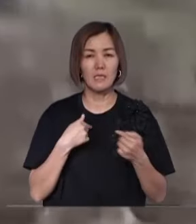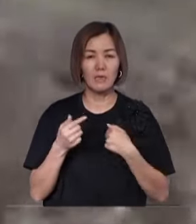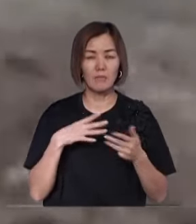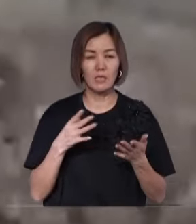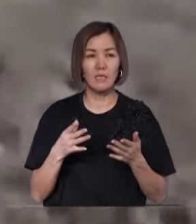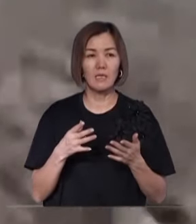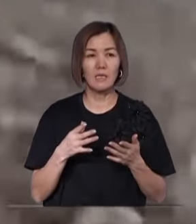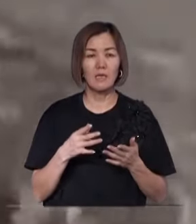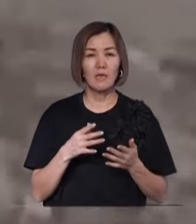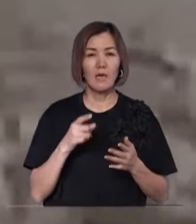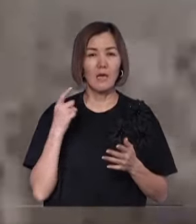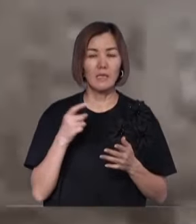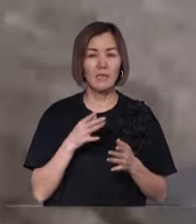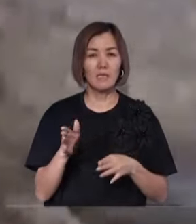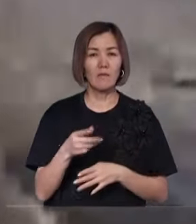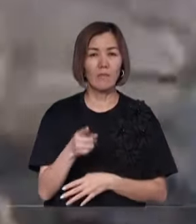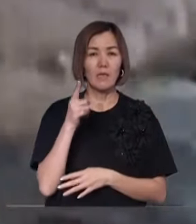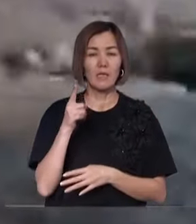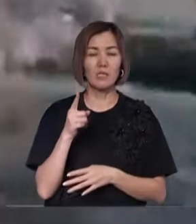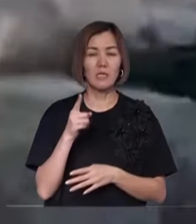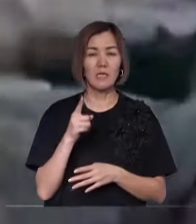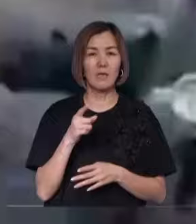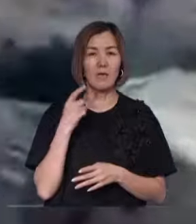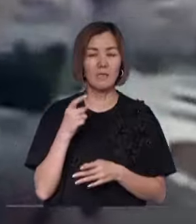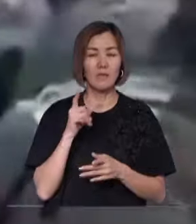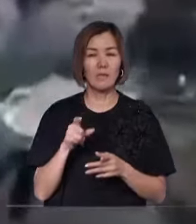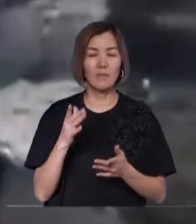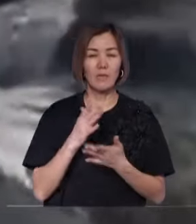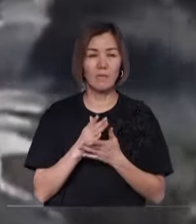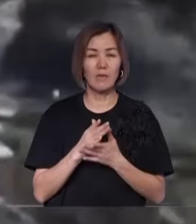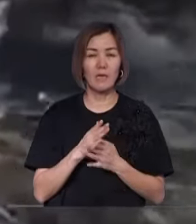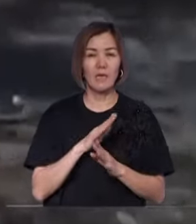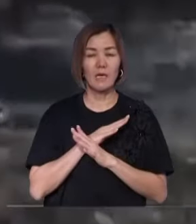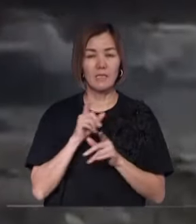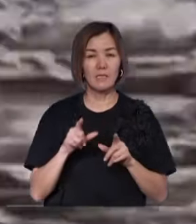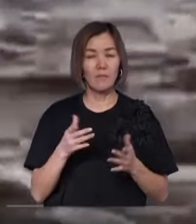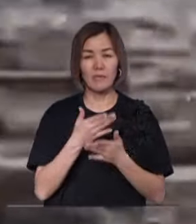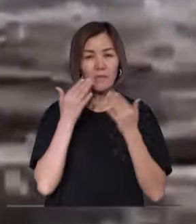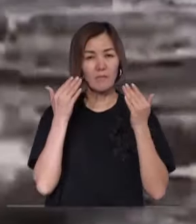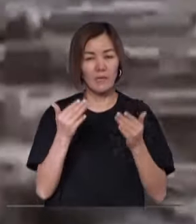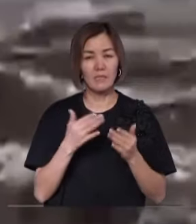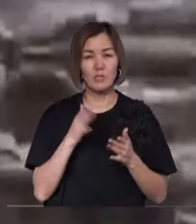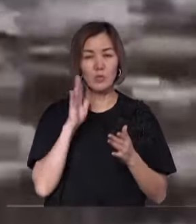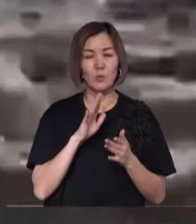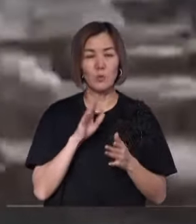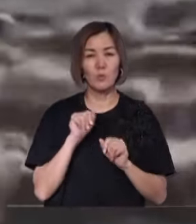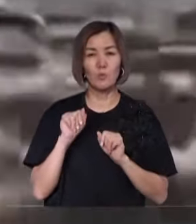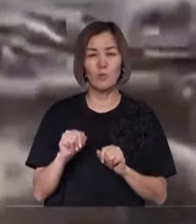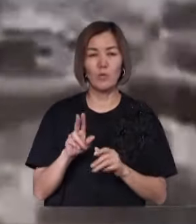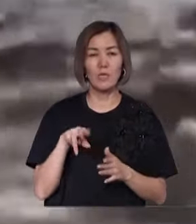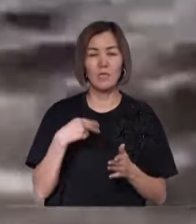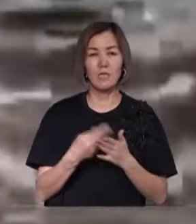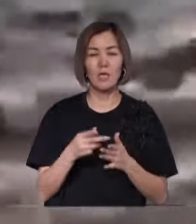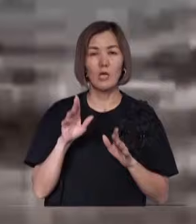Олардың арасында фермерлер, балықшылар мен күріш өсірушілері бар. Қаза тапқандар туралы мәлімет түскен жоқ. Құлаған су бөгеті өзеннің